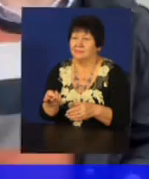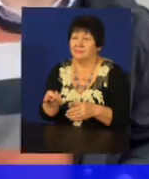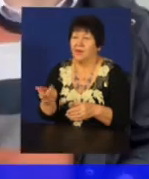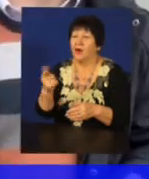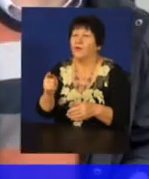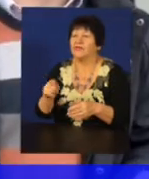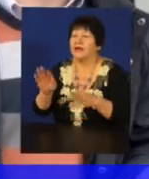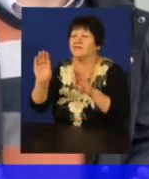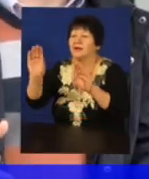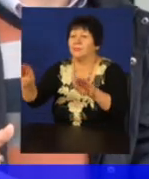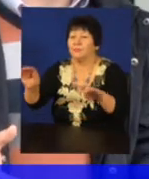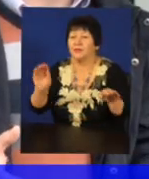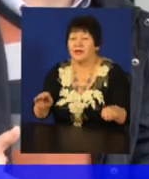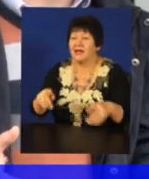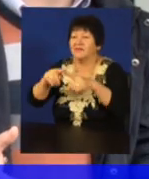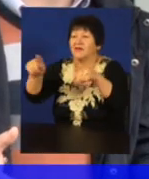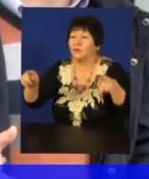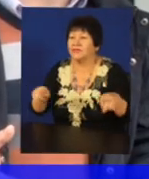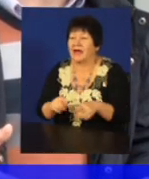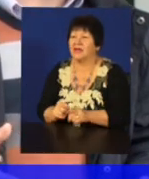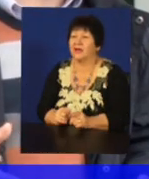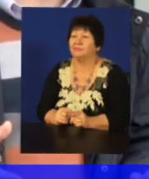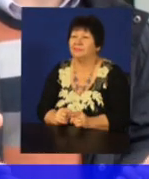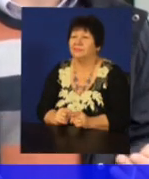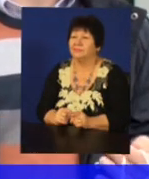unde le amplasăm containerele respective,